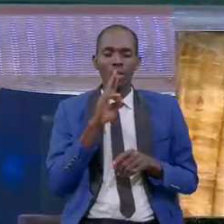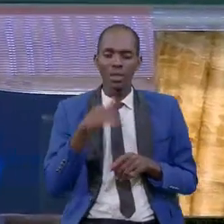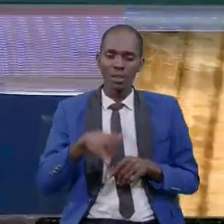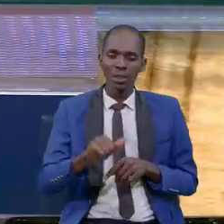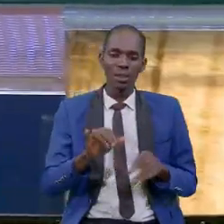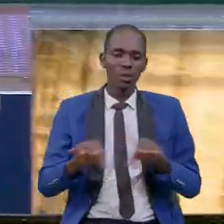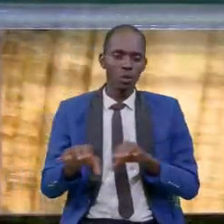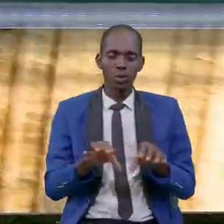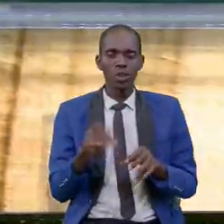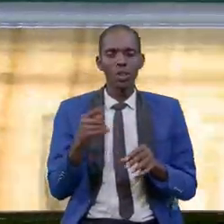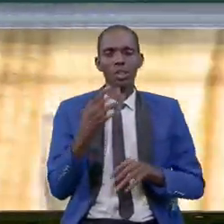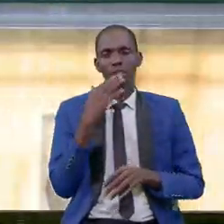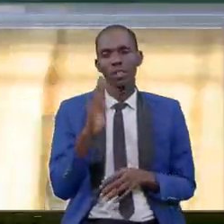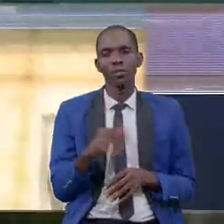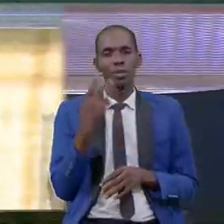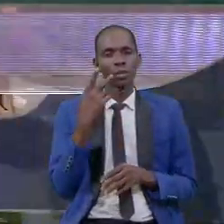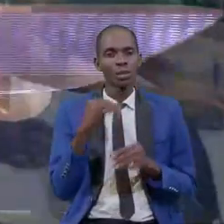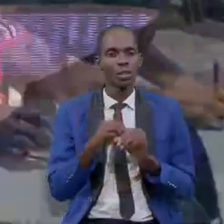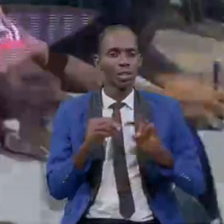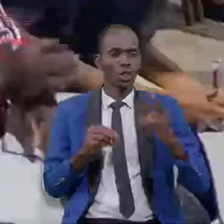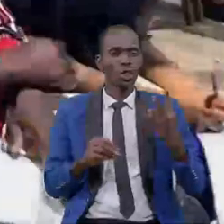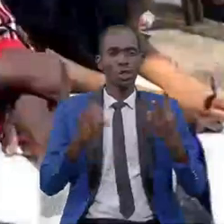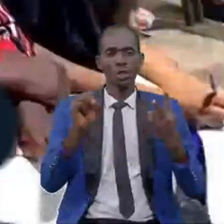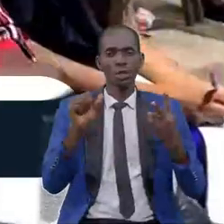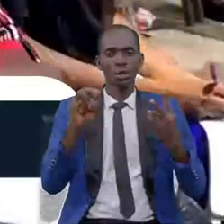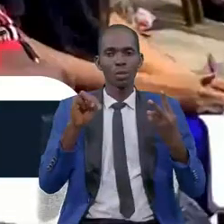tu empruntes la main de truc pour faire le mal.